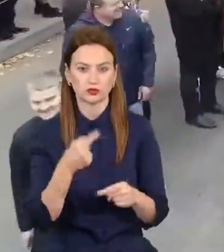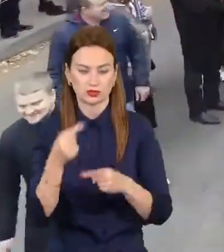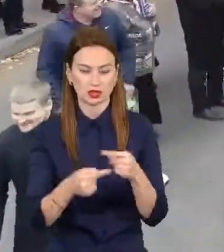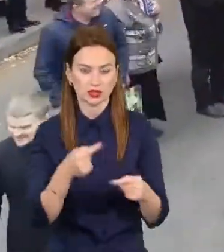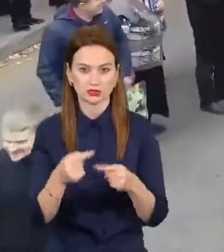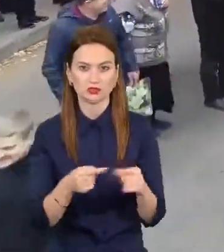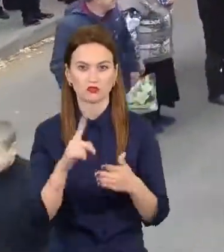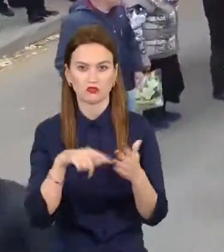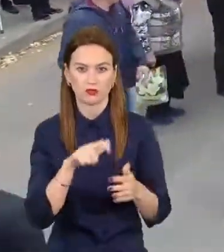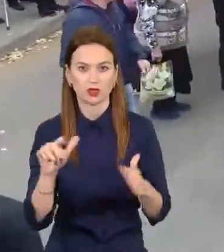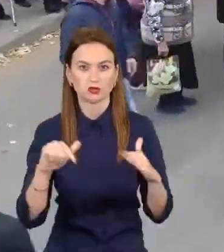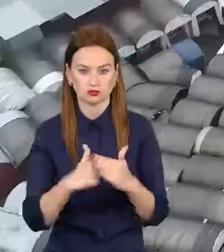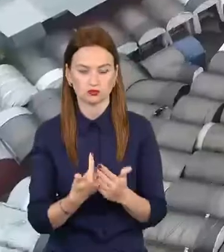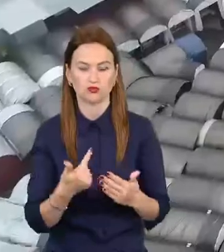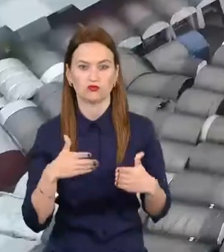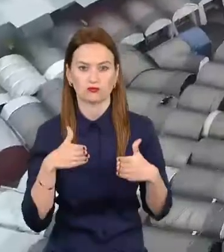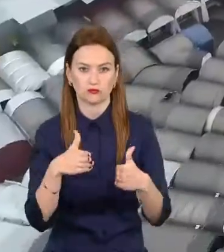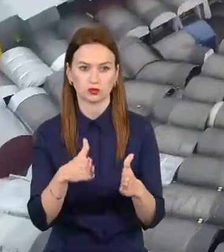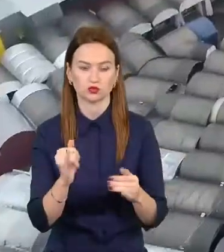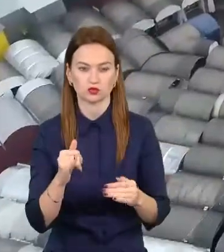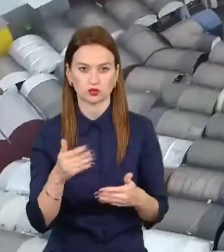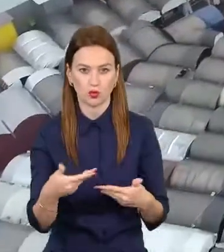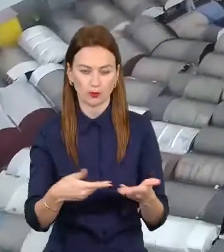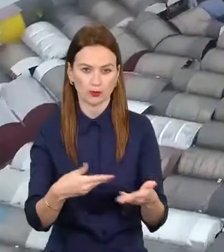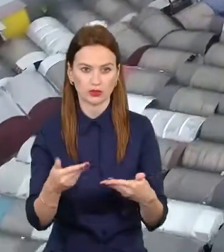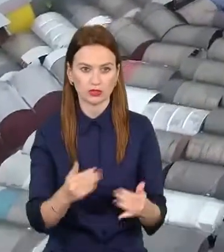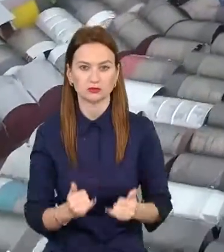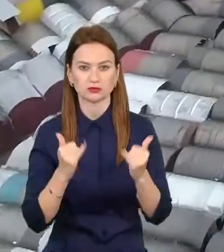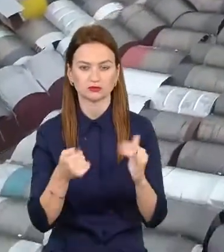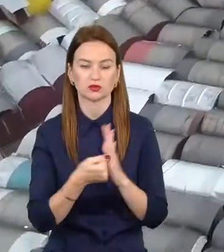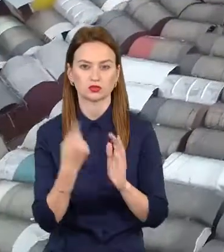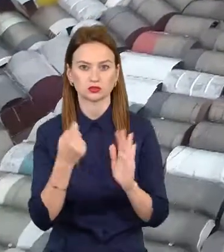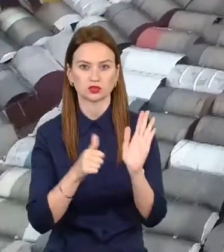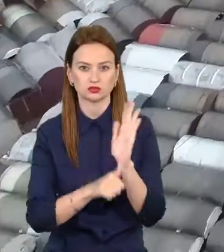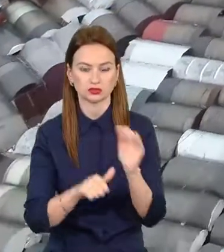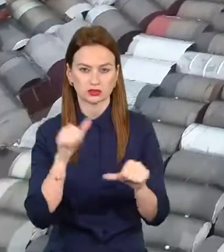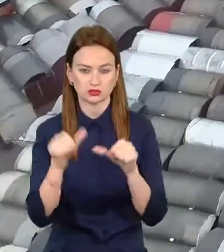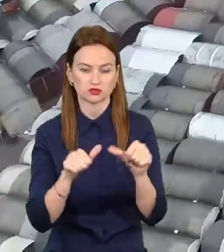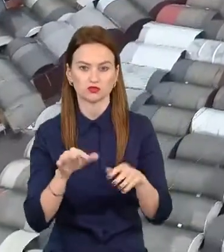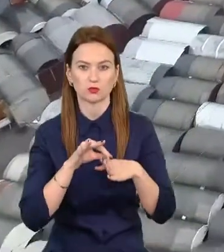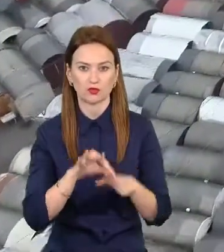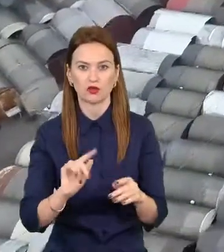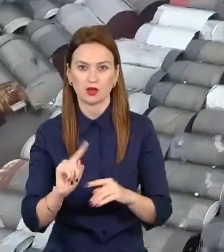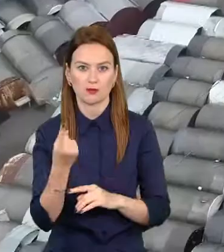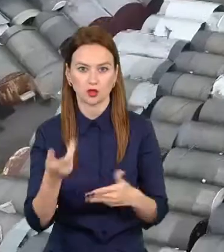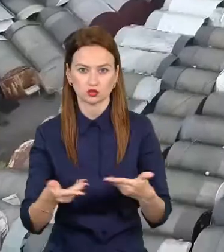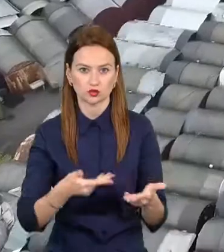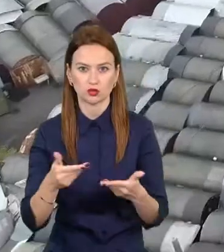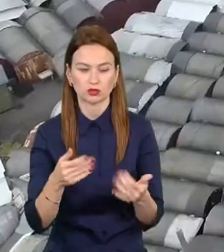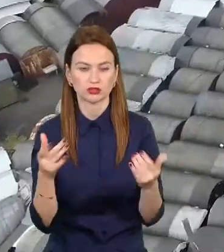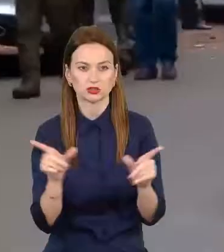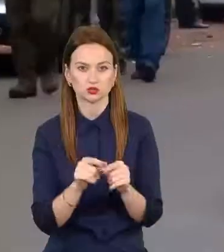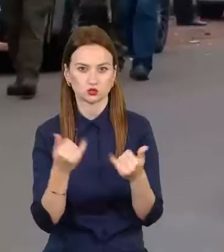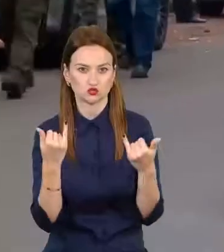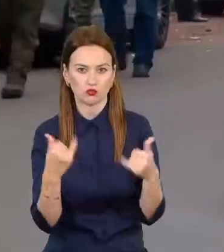віряни знову вирушили у хресний похід. Релігійна процесія присвячена до 160-річчя з дня проведення першої хресної ходи з чудотворною